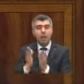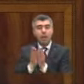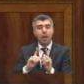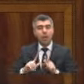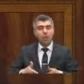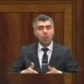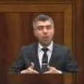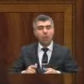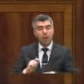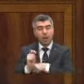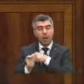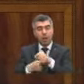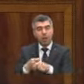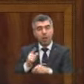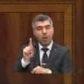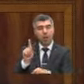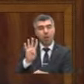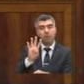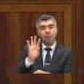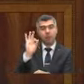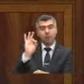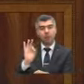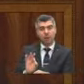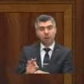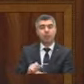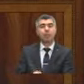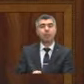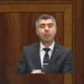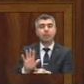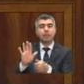من 41% إلى